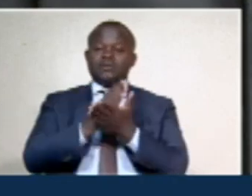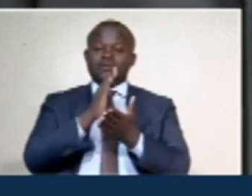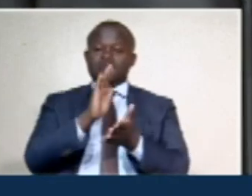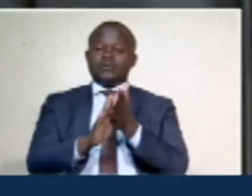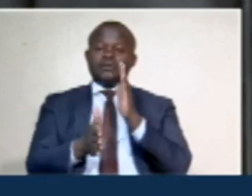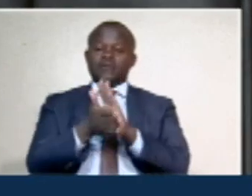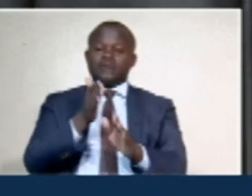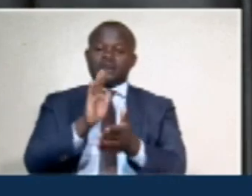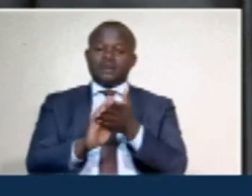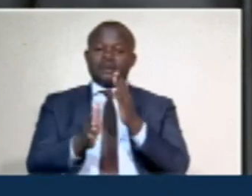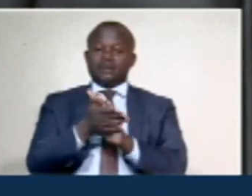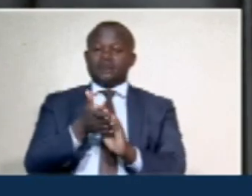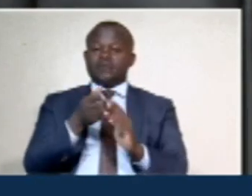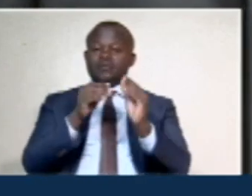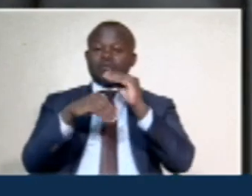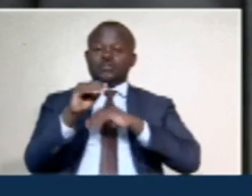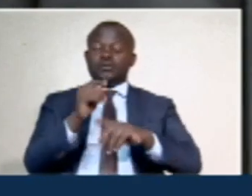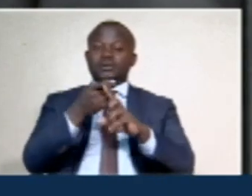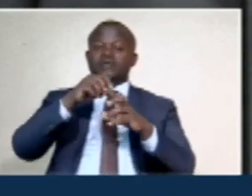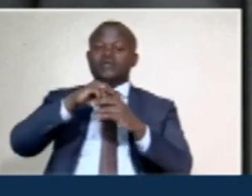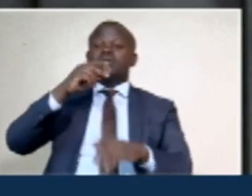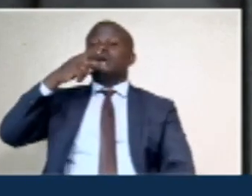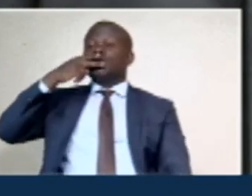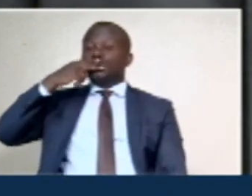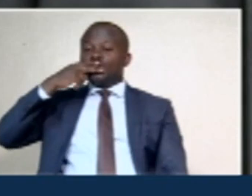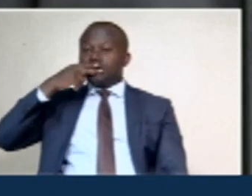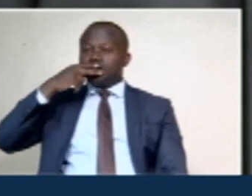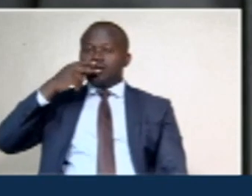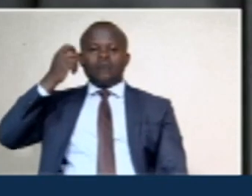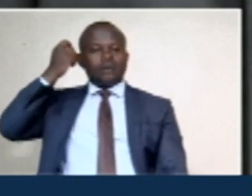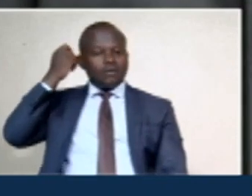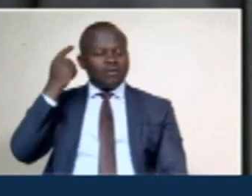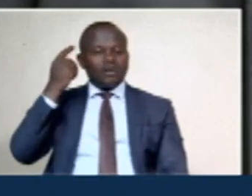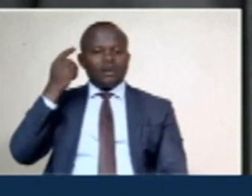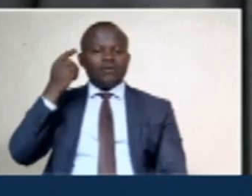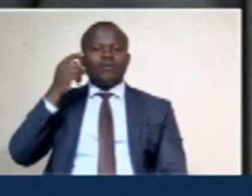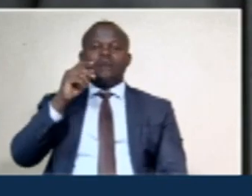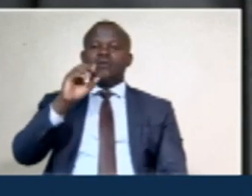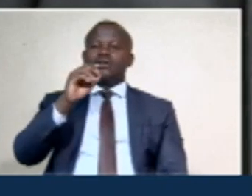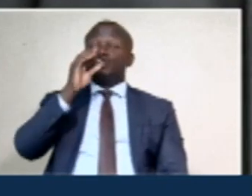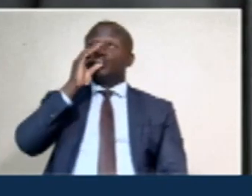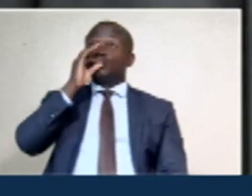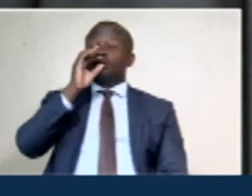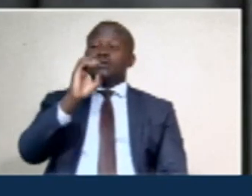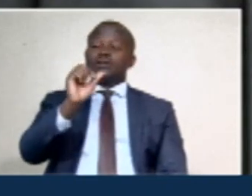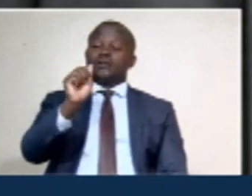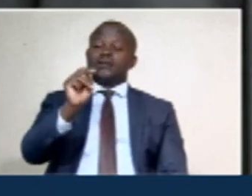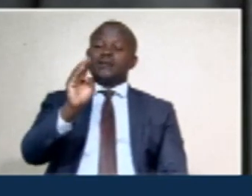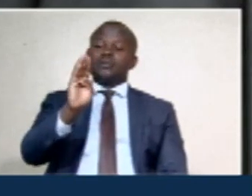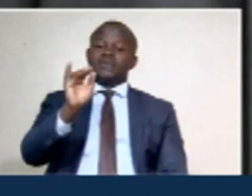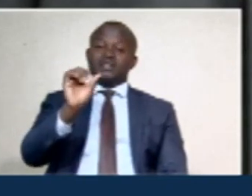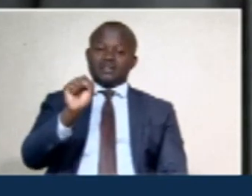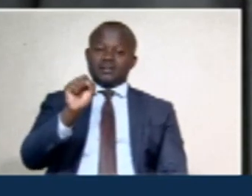burundu gucuruza ibikomoka ku itabi. Urumva ko cannabis yo ifite